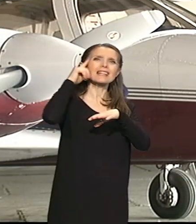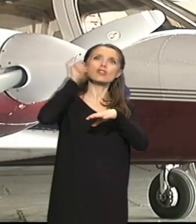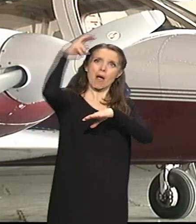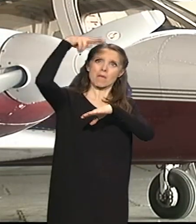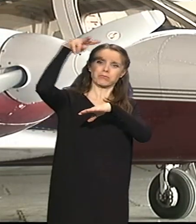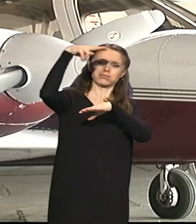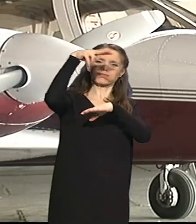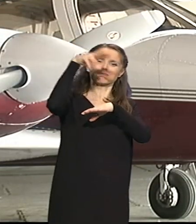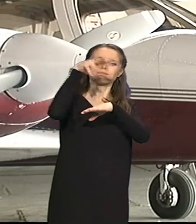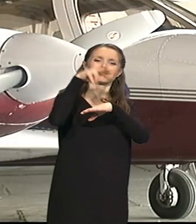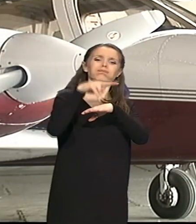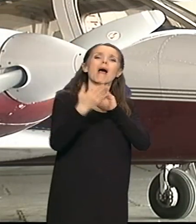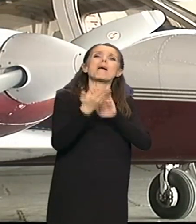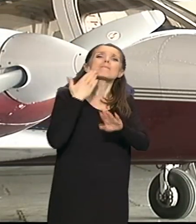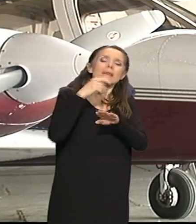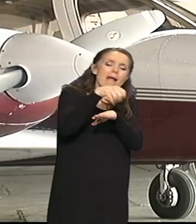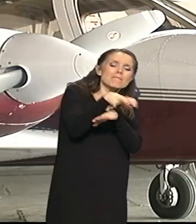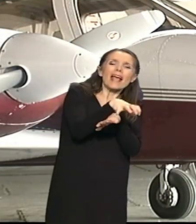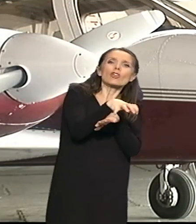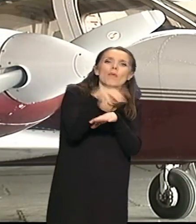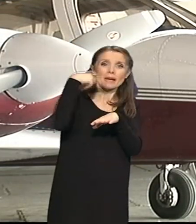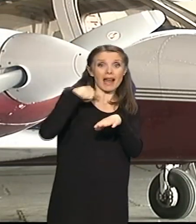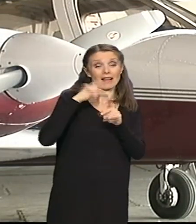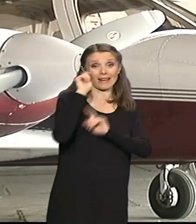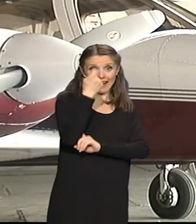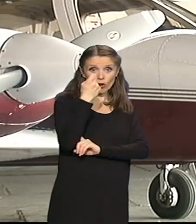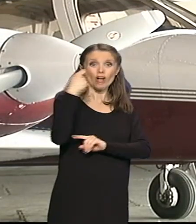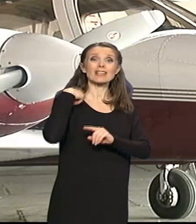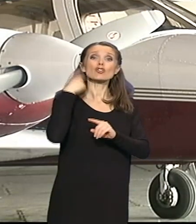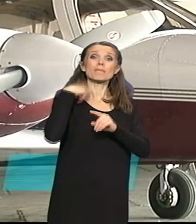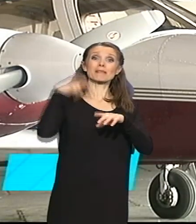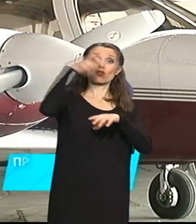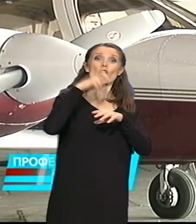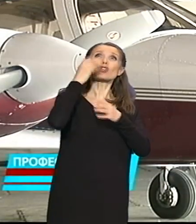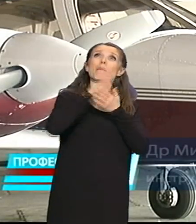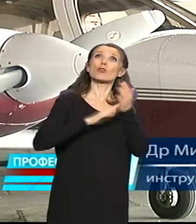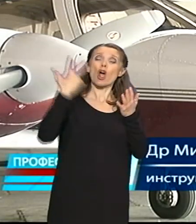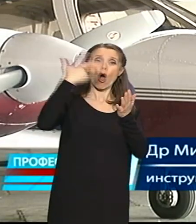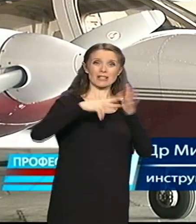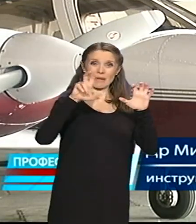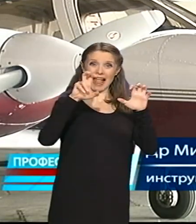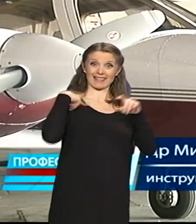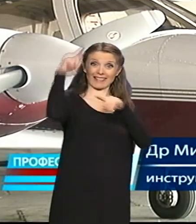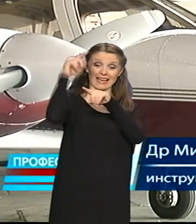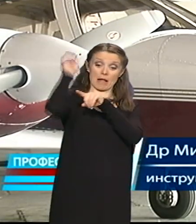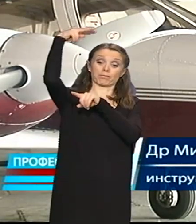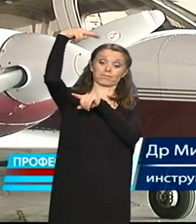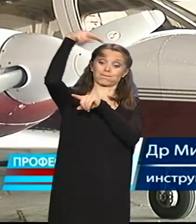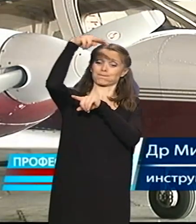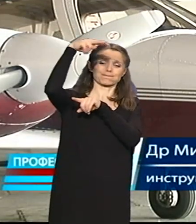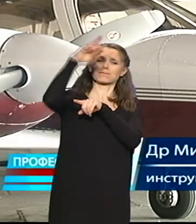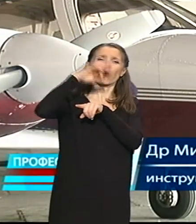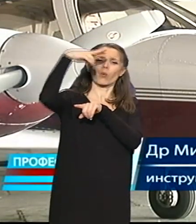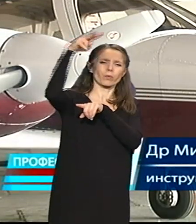tih 8300 metara, otvarili smo padobre na 600 metara. Znači, to vreme provedeno, visina provedena u slobodnom padu se pika. Ili vreme u slobodnom